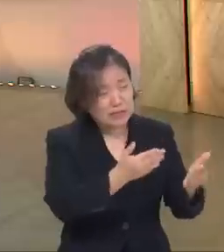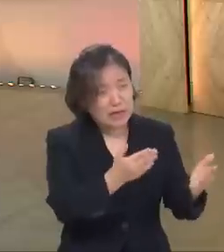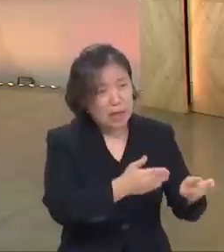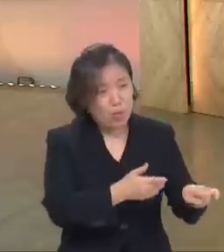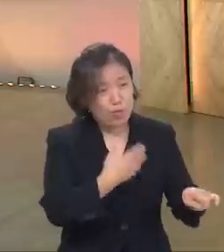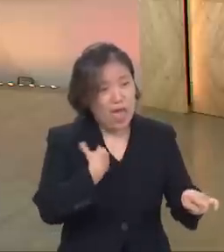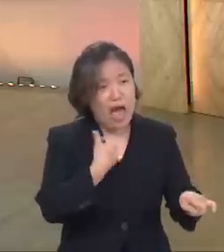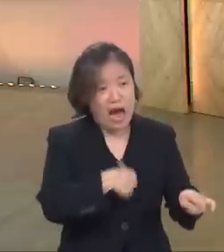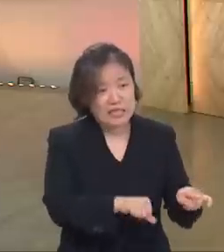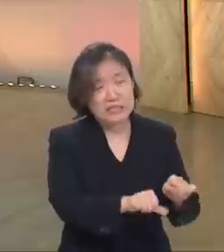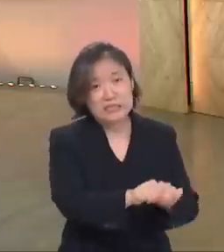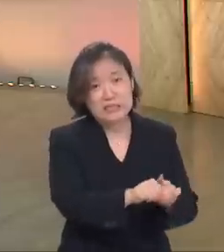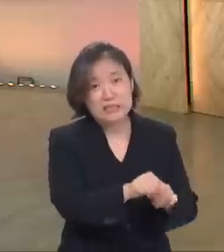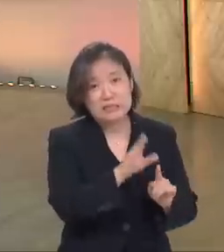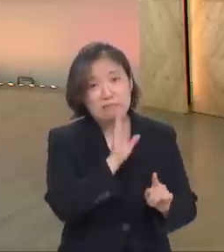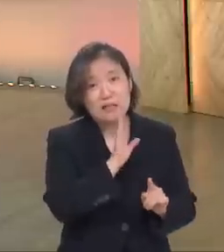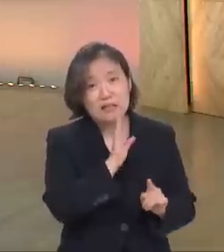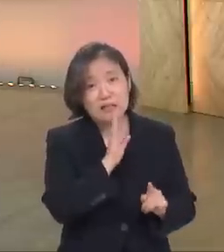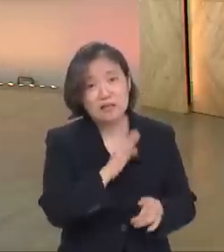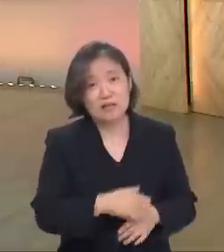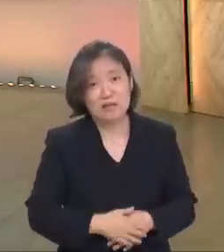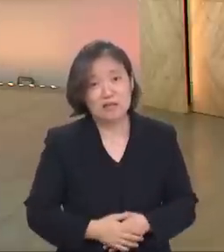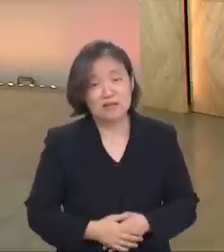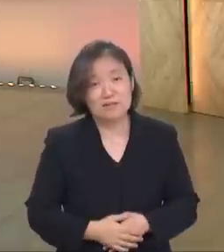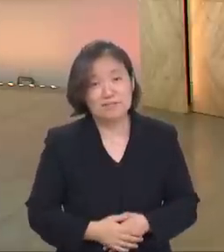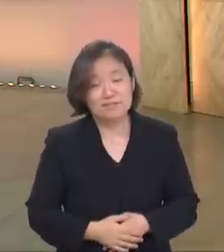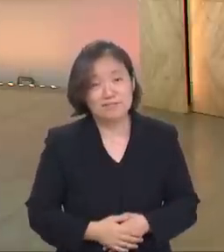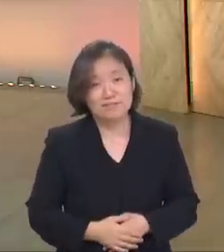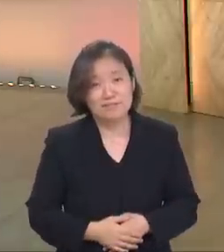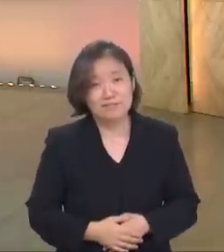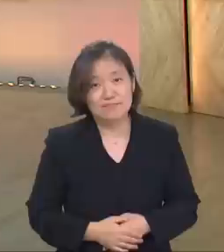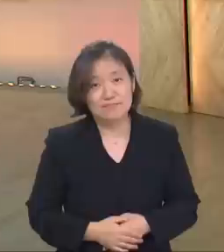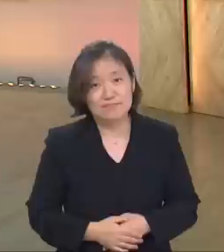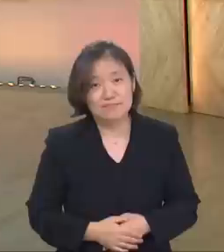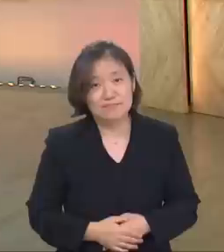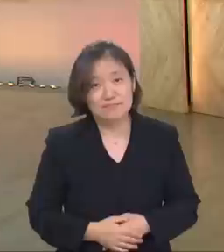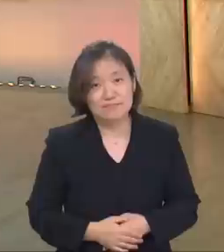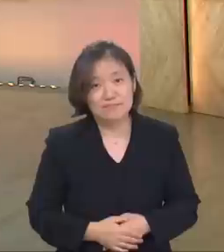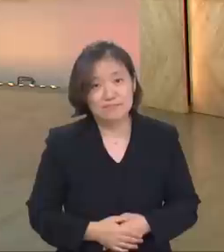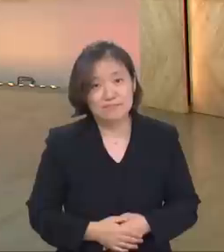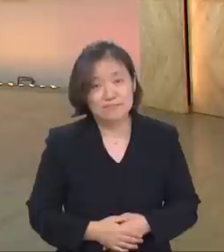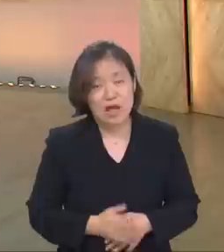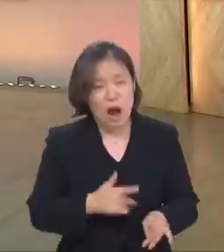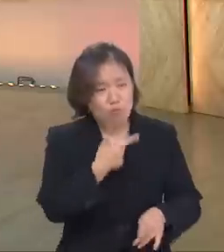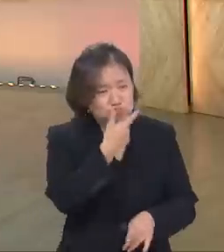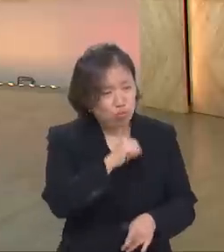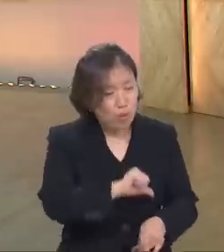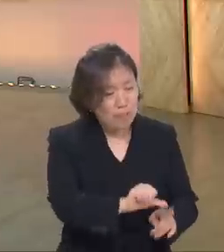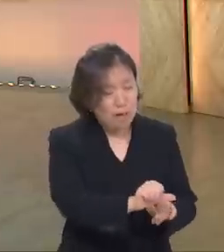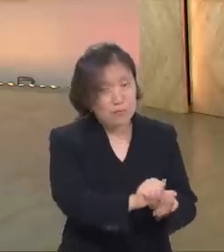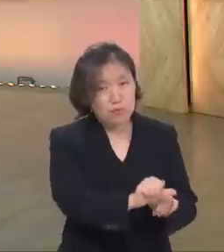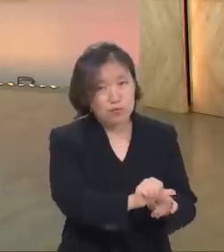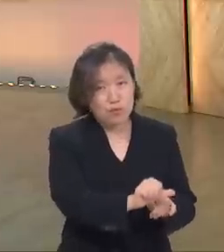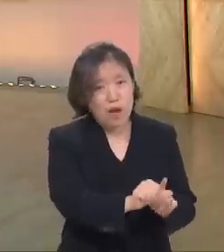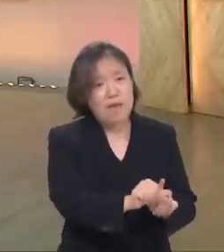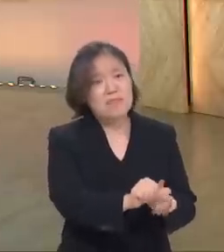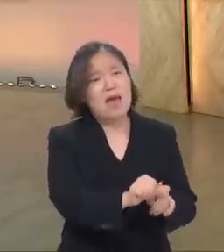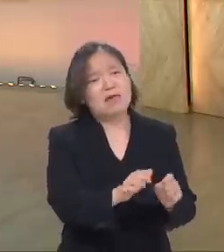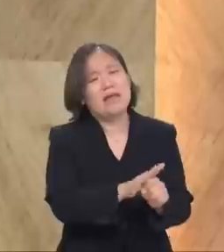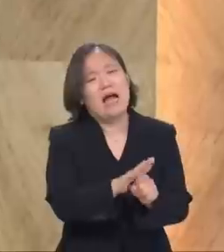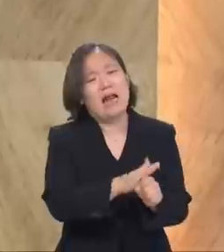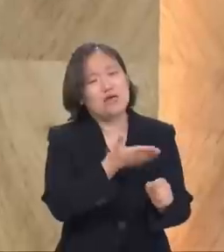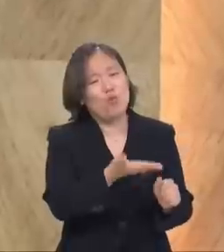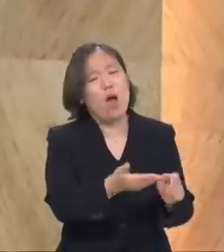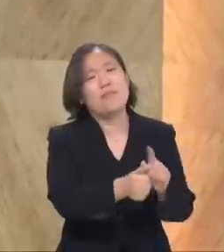나쁜 길에 악한 길에 빠진 자식이라 하더라도 못난 자식이라 하더라도 결국은 내 자식이듯이